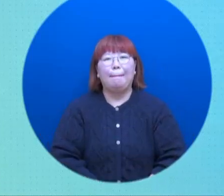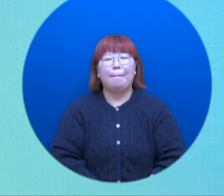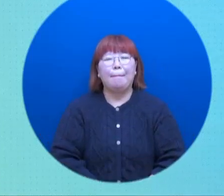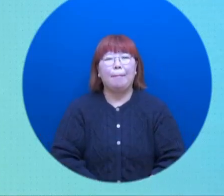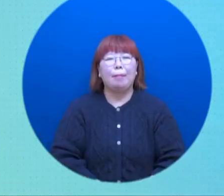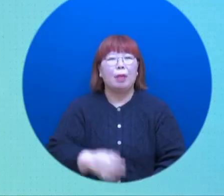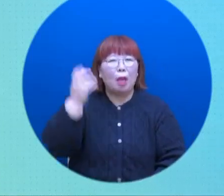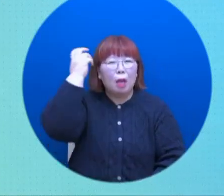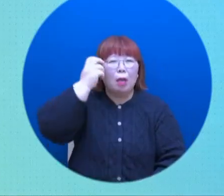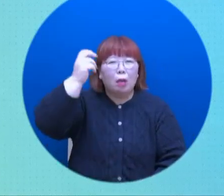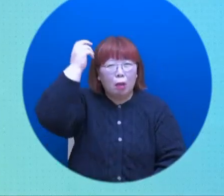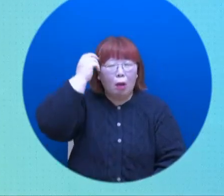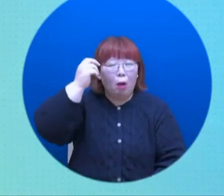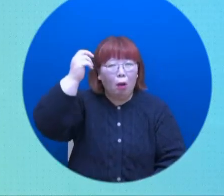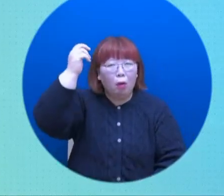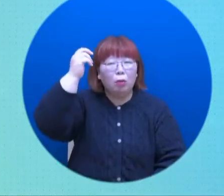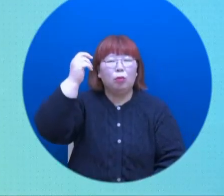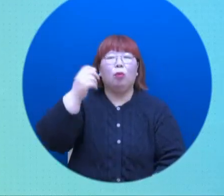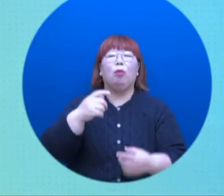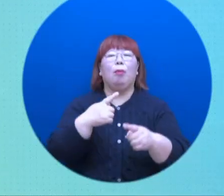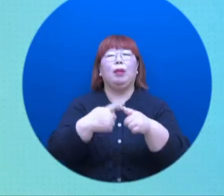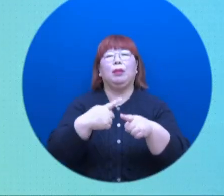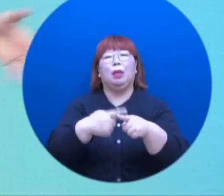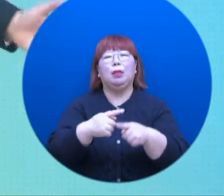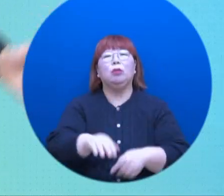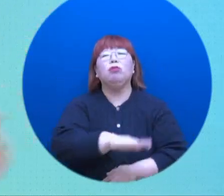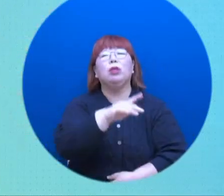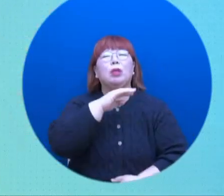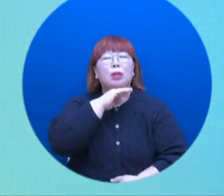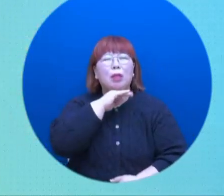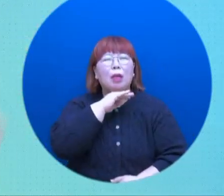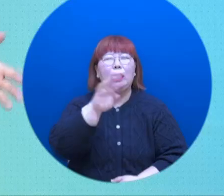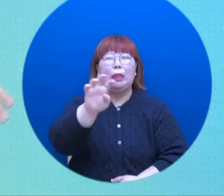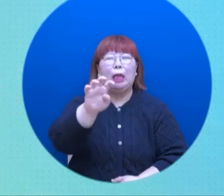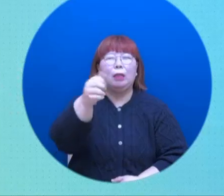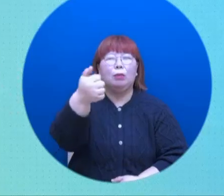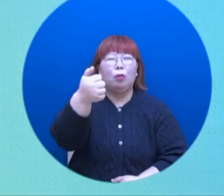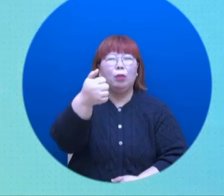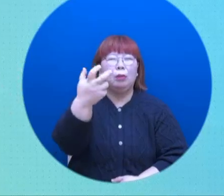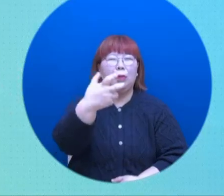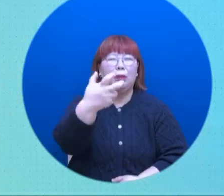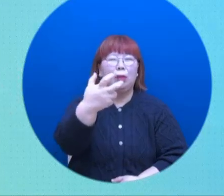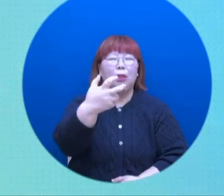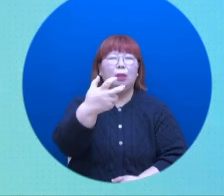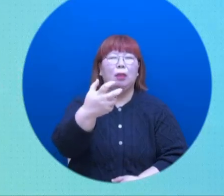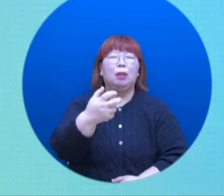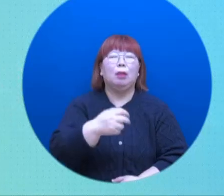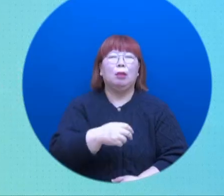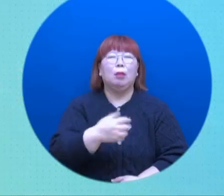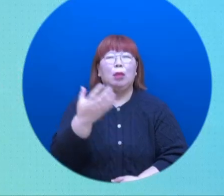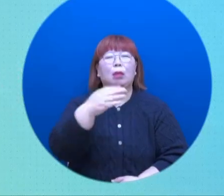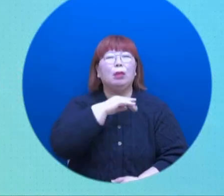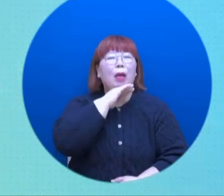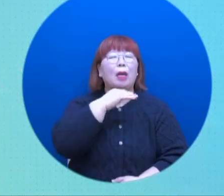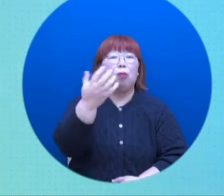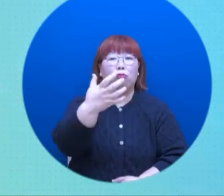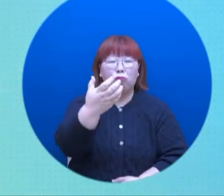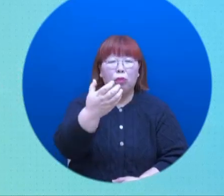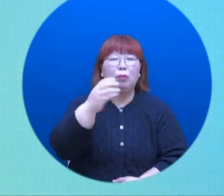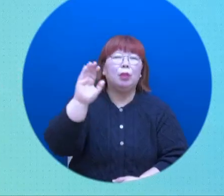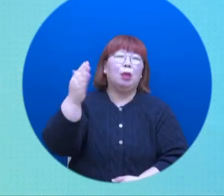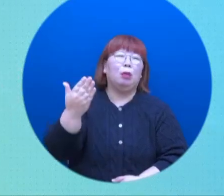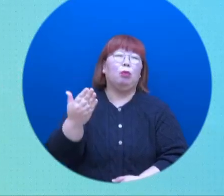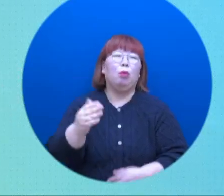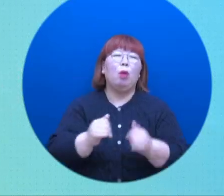영적인 부분도 마찬가지입니다. 우리가 40대가 되고 50대가 되고 70대가 되고 심지어는 90대가 되어도,